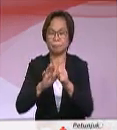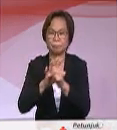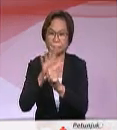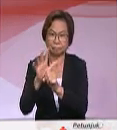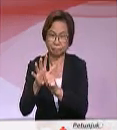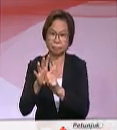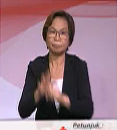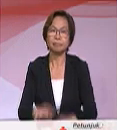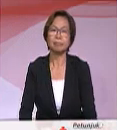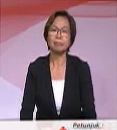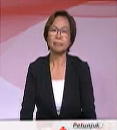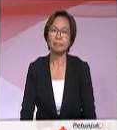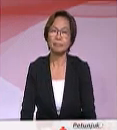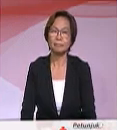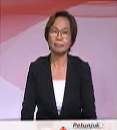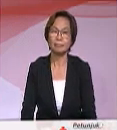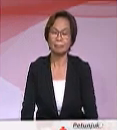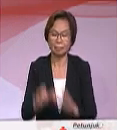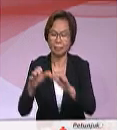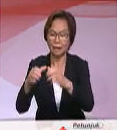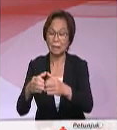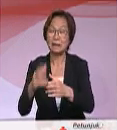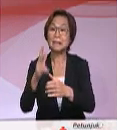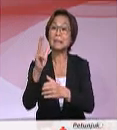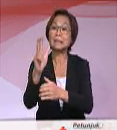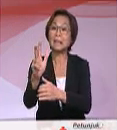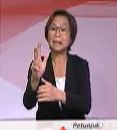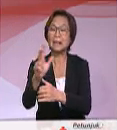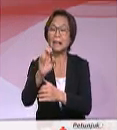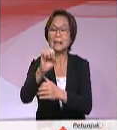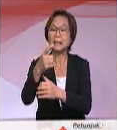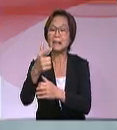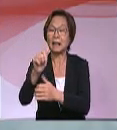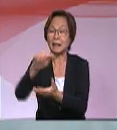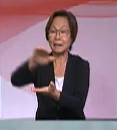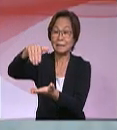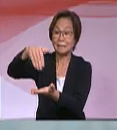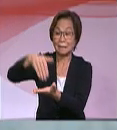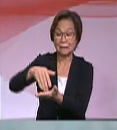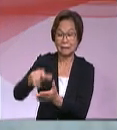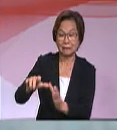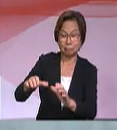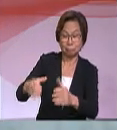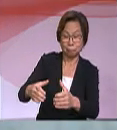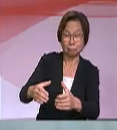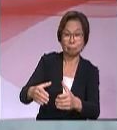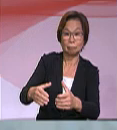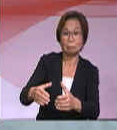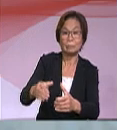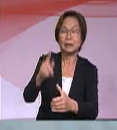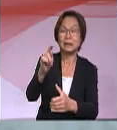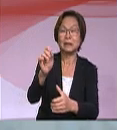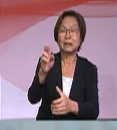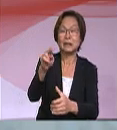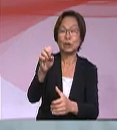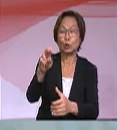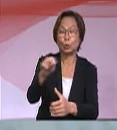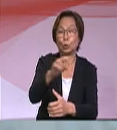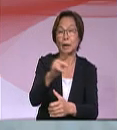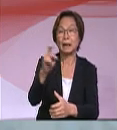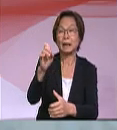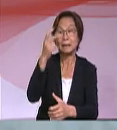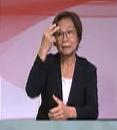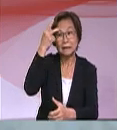positif. Kluster ketiga ialah kluster Sagar Tengah. Kluster ini melibatkan daerah Tenom dan Keningau di